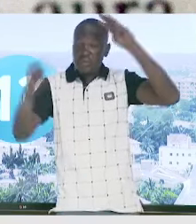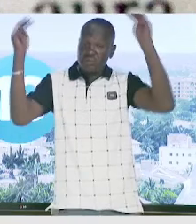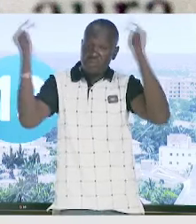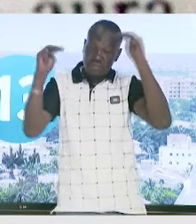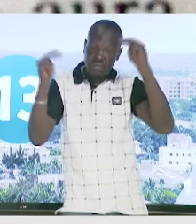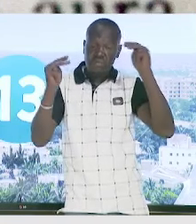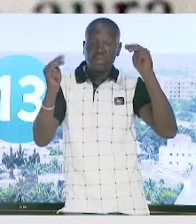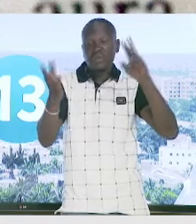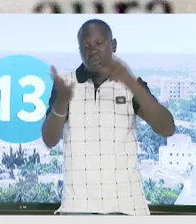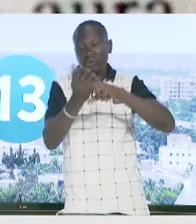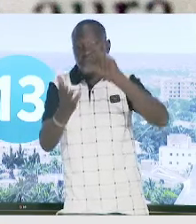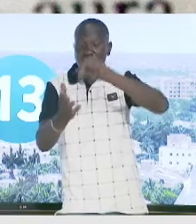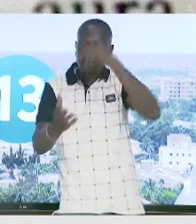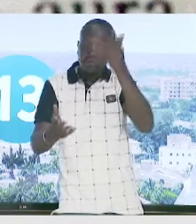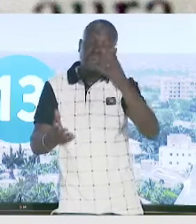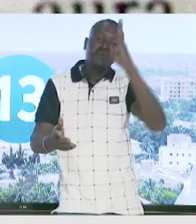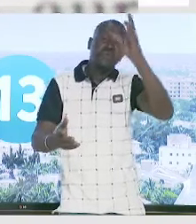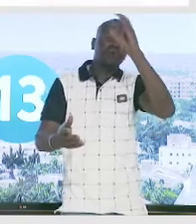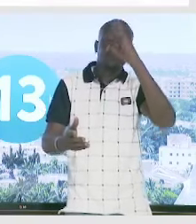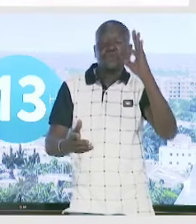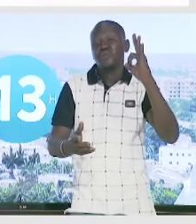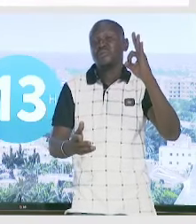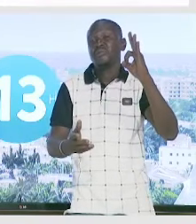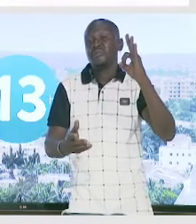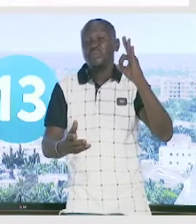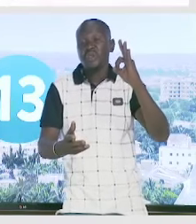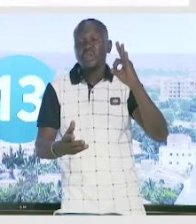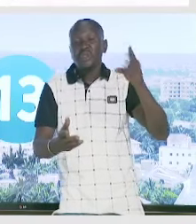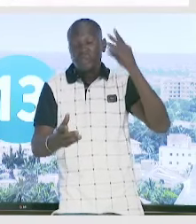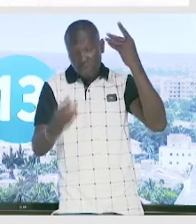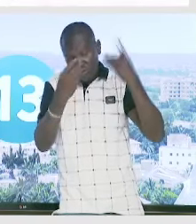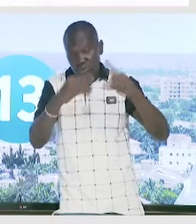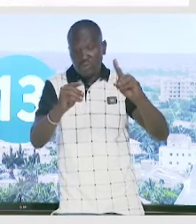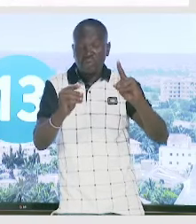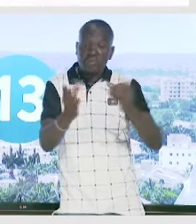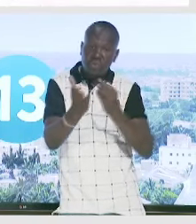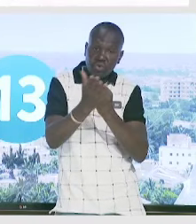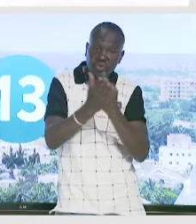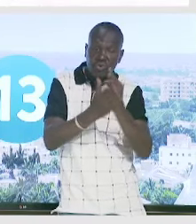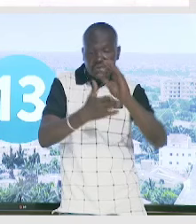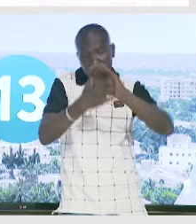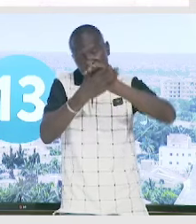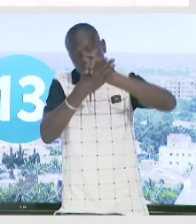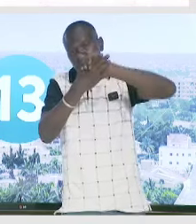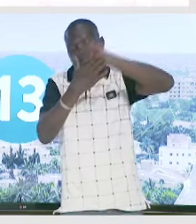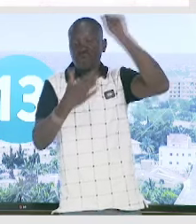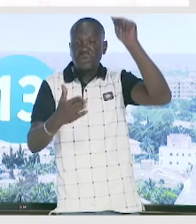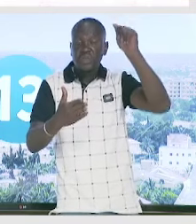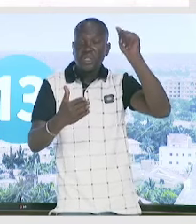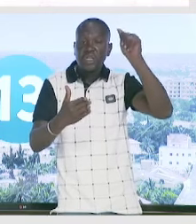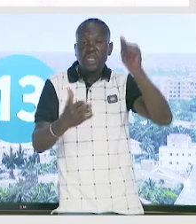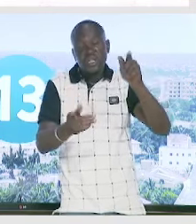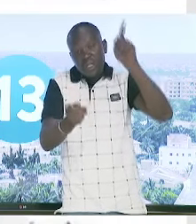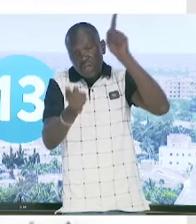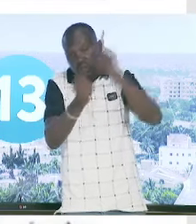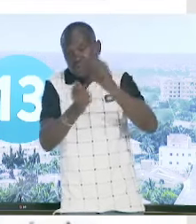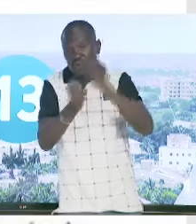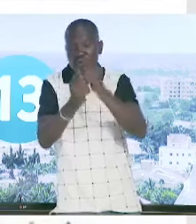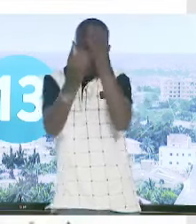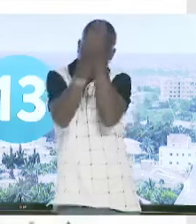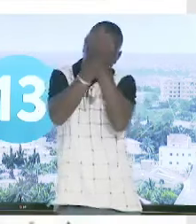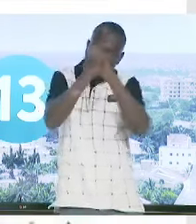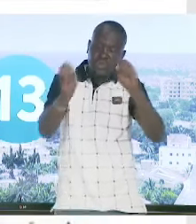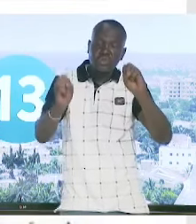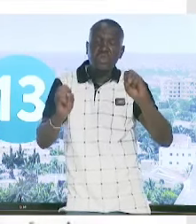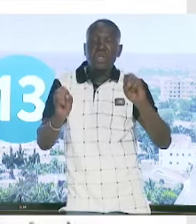juin 2024, au Burkina Faso. C'est donc une visite de confiance et de confort à un dogo souverainiste,